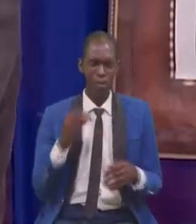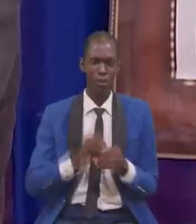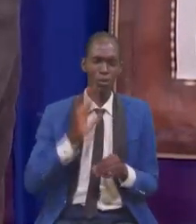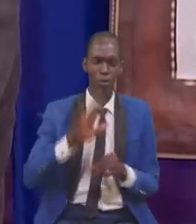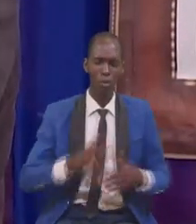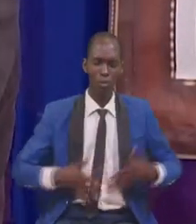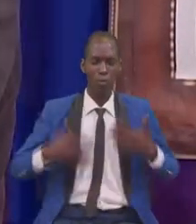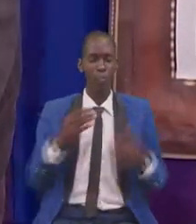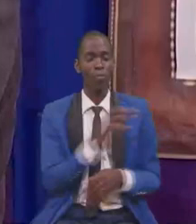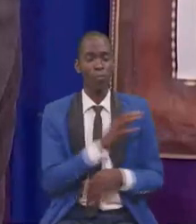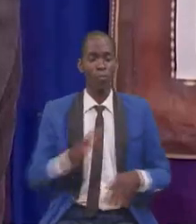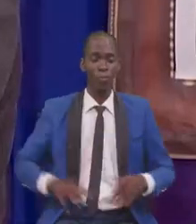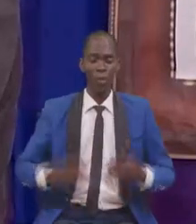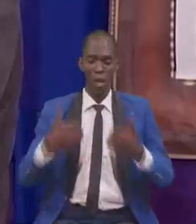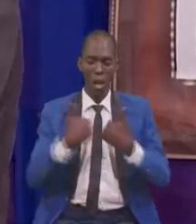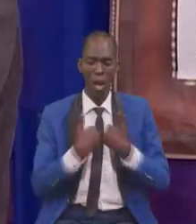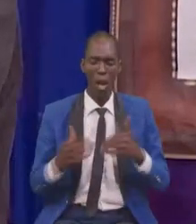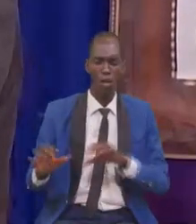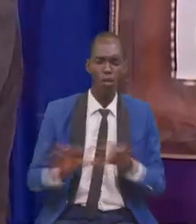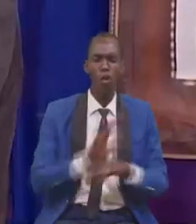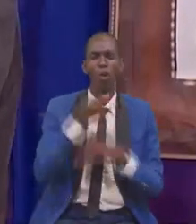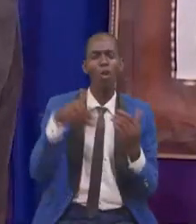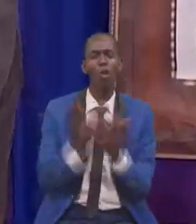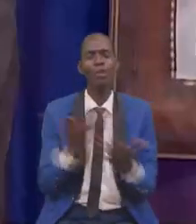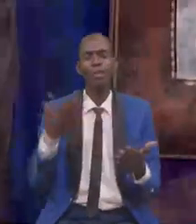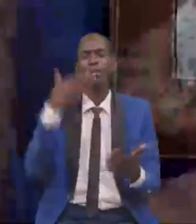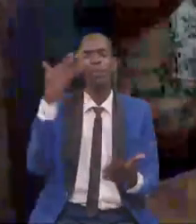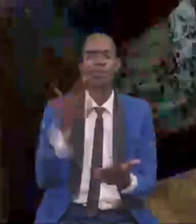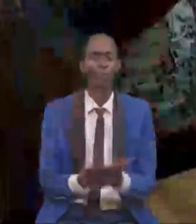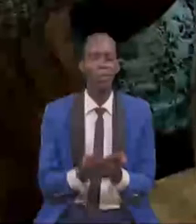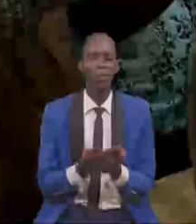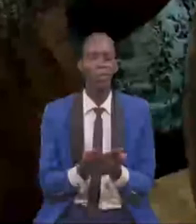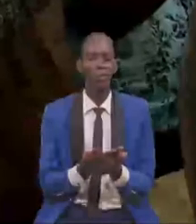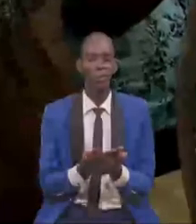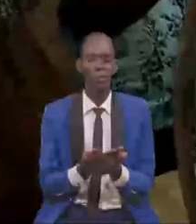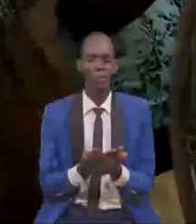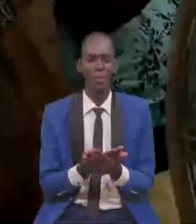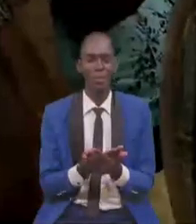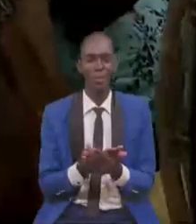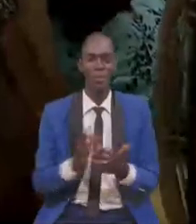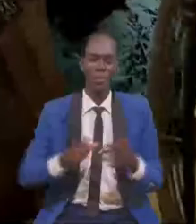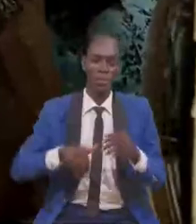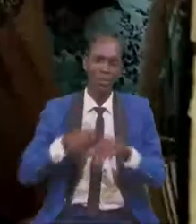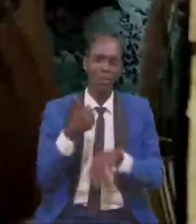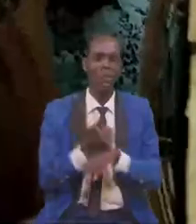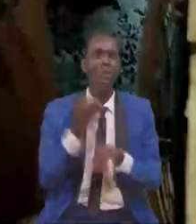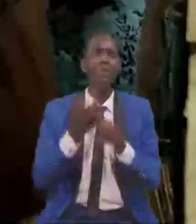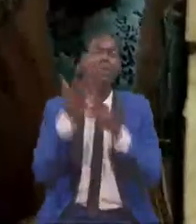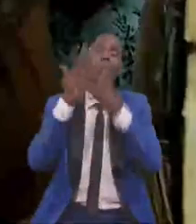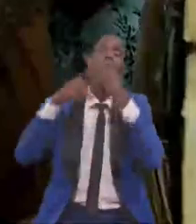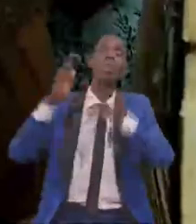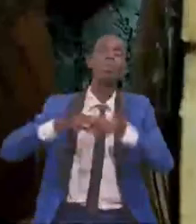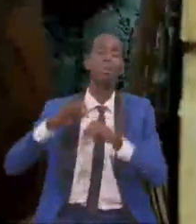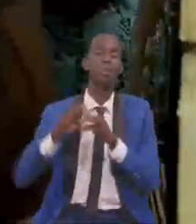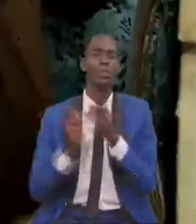Maintenant, dans votre vie, Christ a fait toute ta merveille. La confirmation depuis le